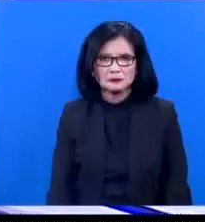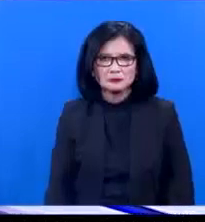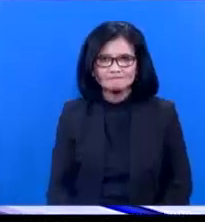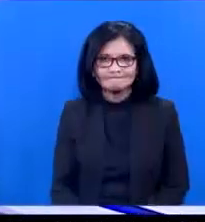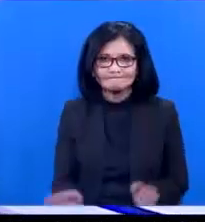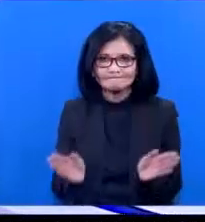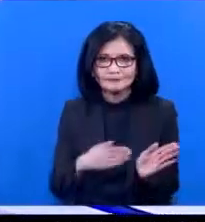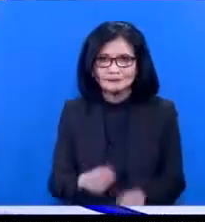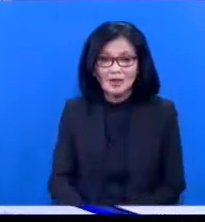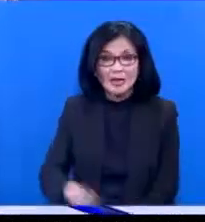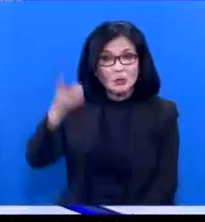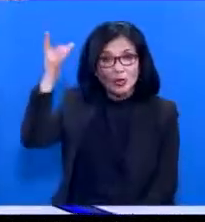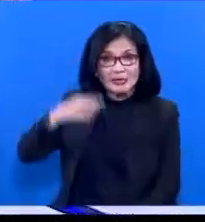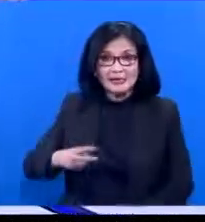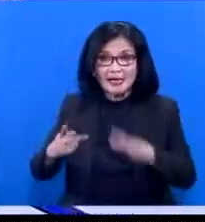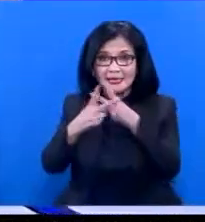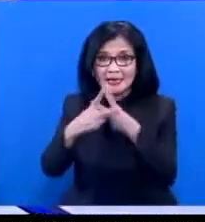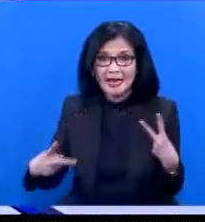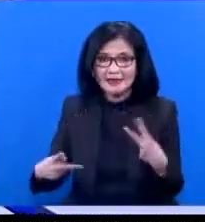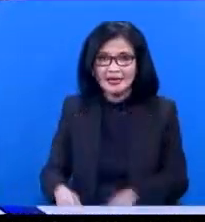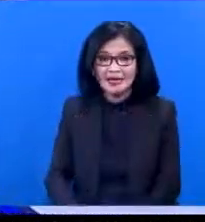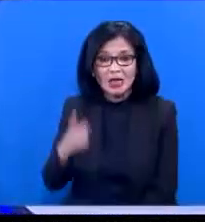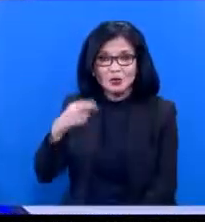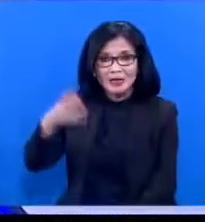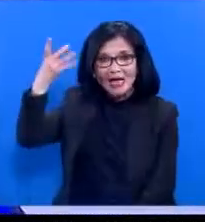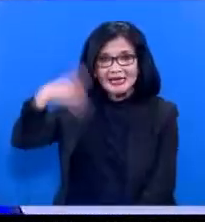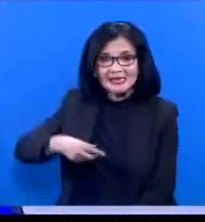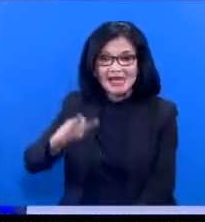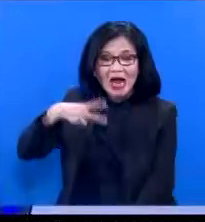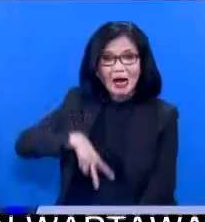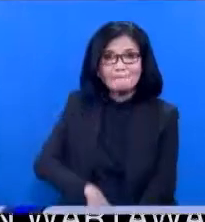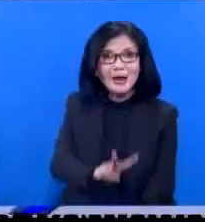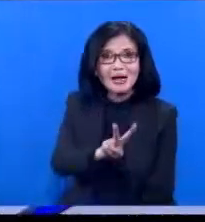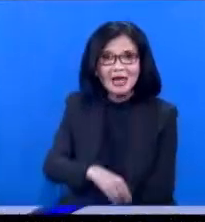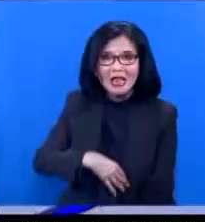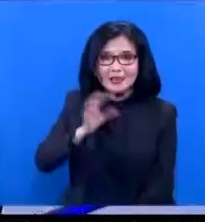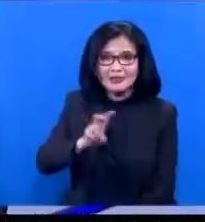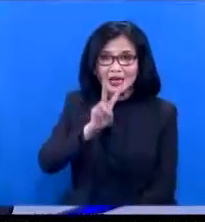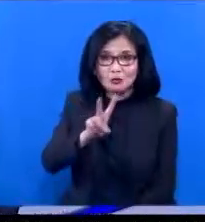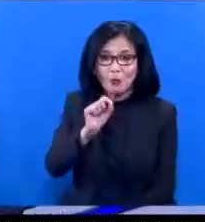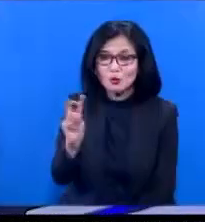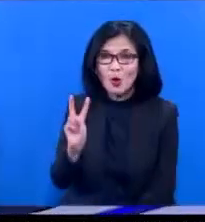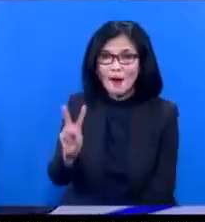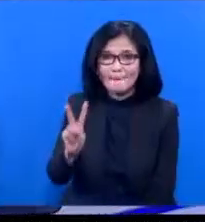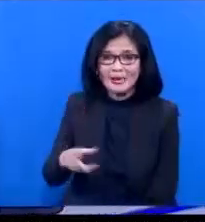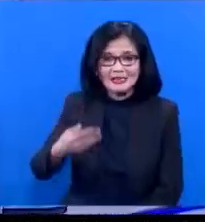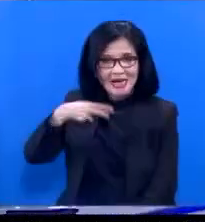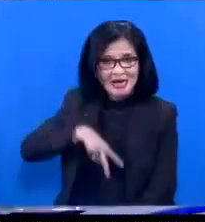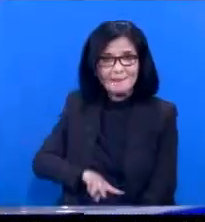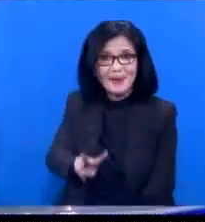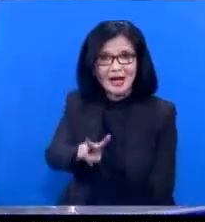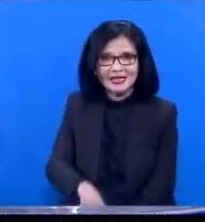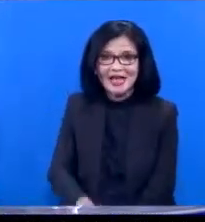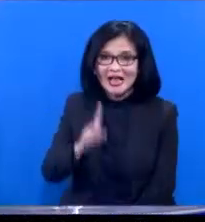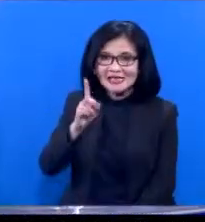Informasi lain, sebuah desa di Klaten, Jawa Tengah dijuluki sebagai desa kembar. Ada lebih dari 20 pasang orang kembar di desa ini. Salah satu